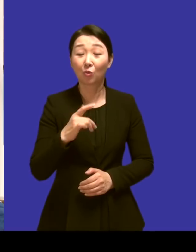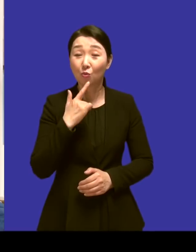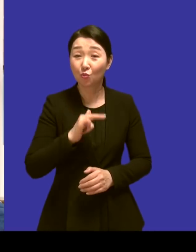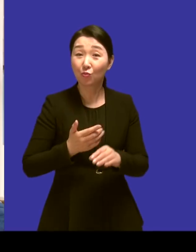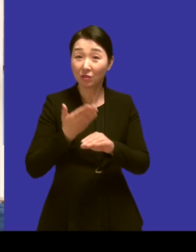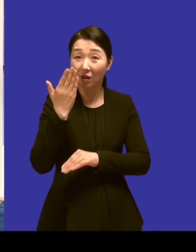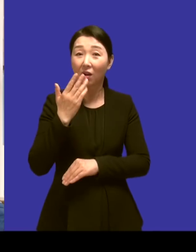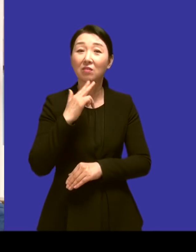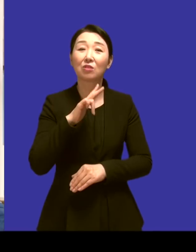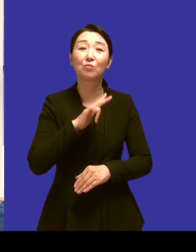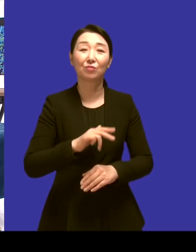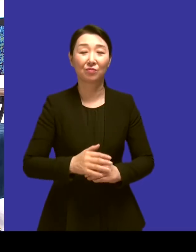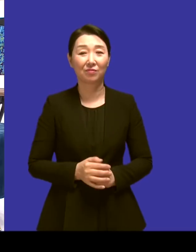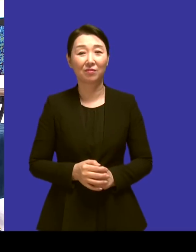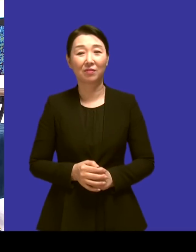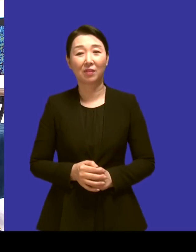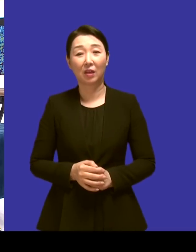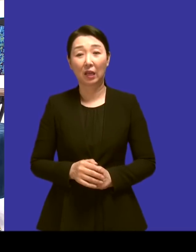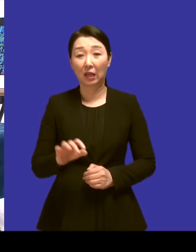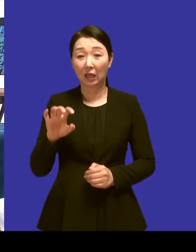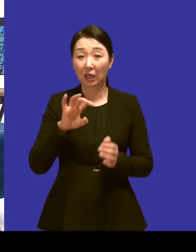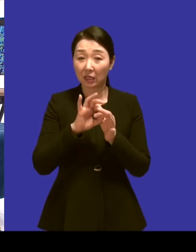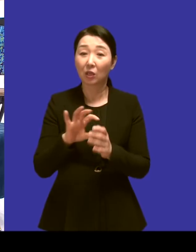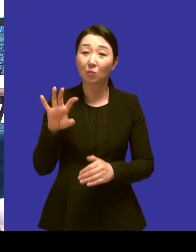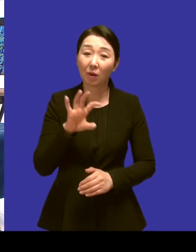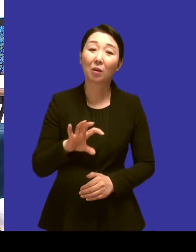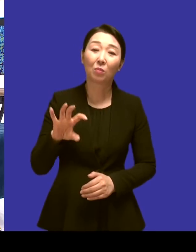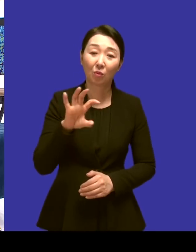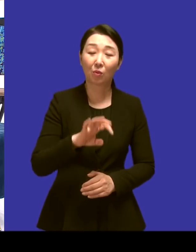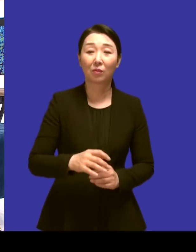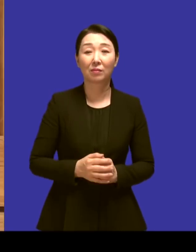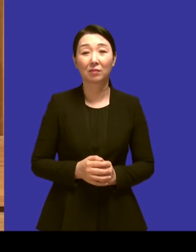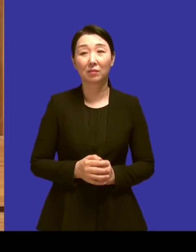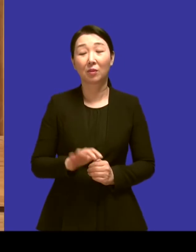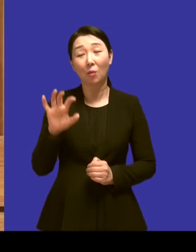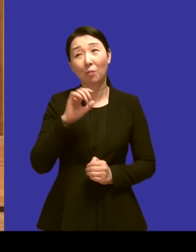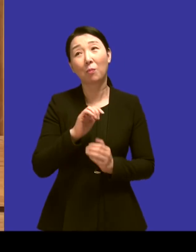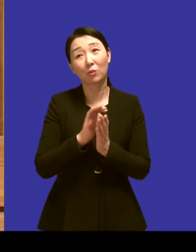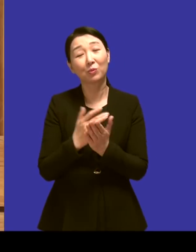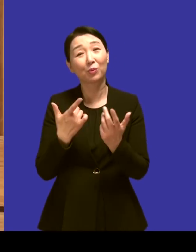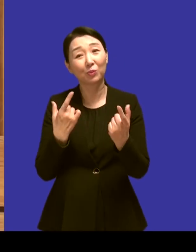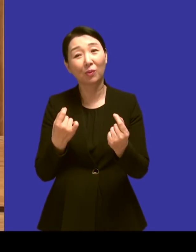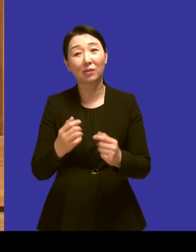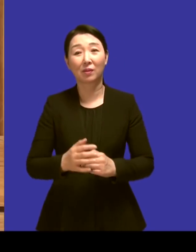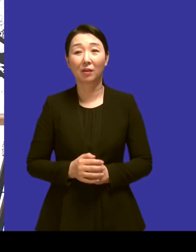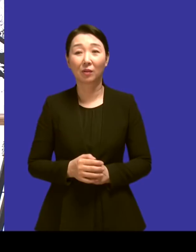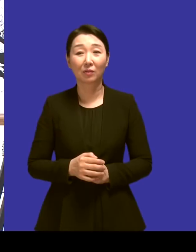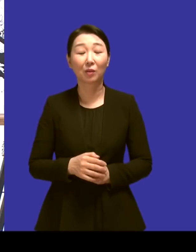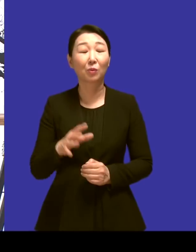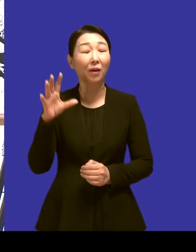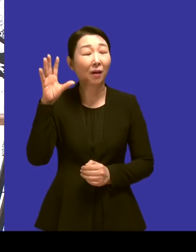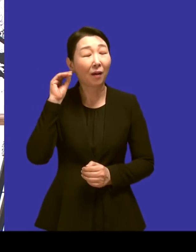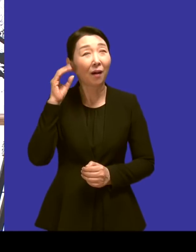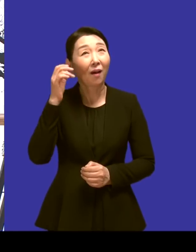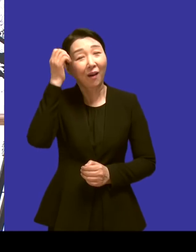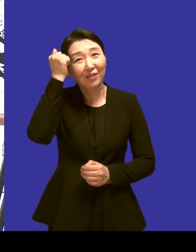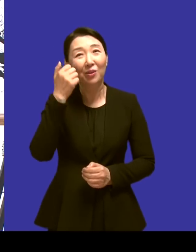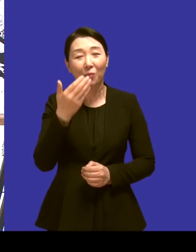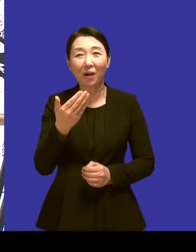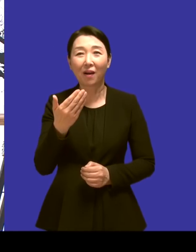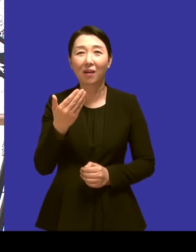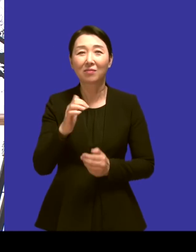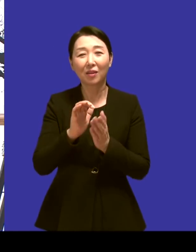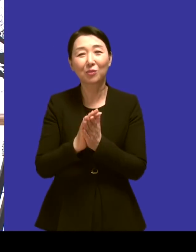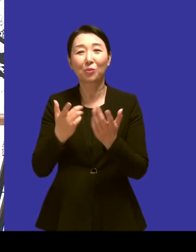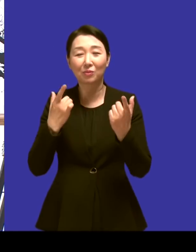네 7분 대 아, 그러니까 계속 이게- 반복인데. 네. 그 반복인데. 반복 기도 같아요. 그죠? 그리고 계속 귀에 남죠. 네. 네. 내 기도처럼 계속